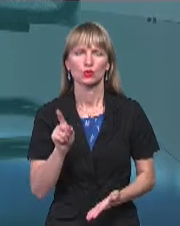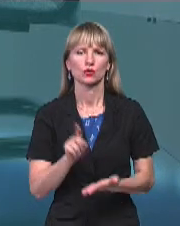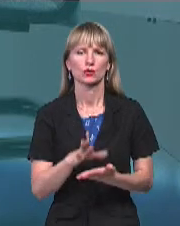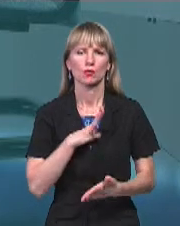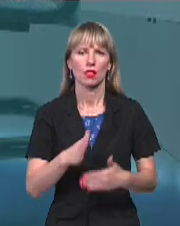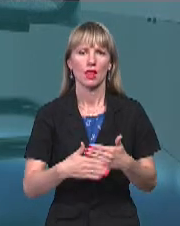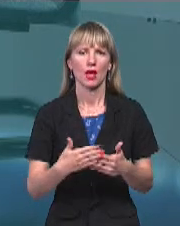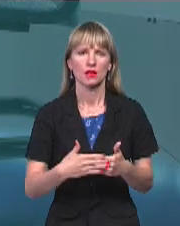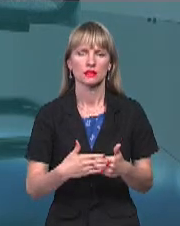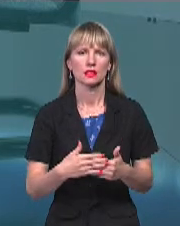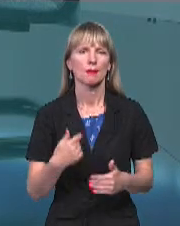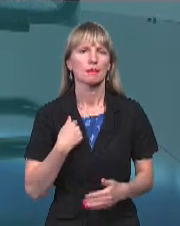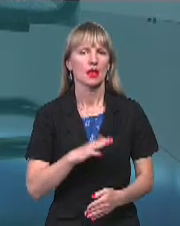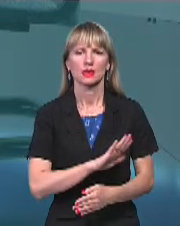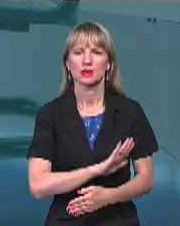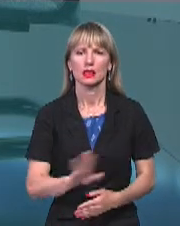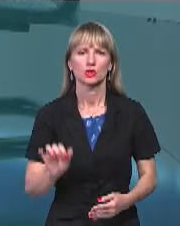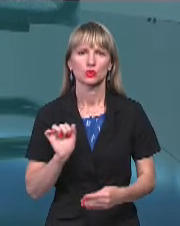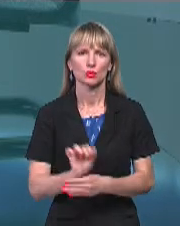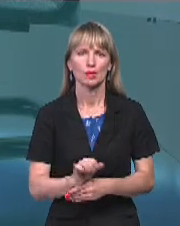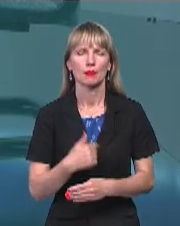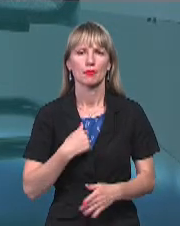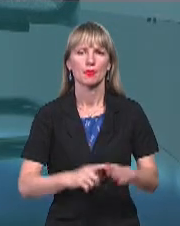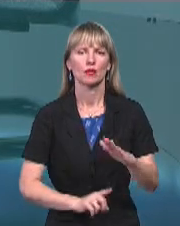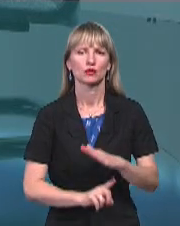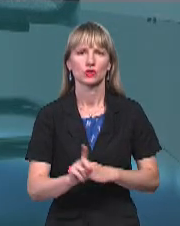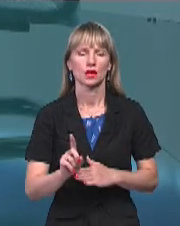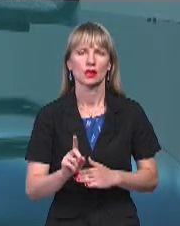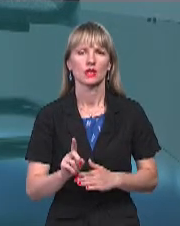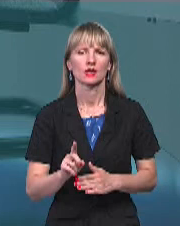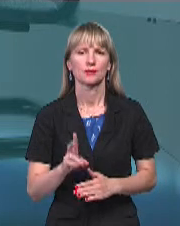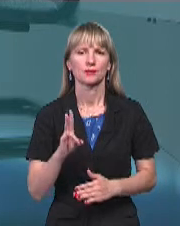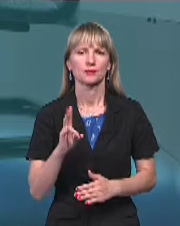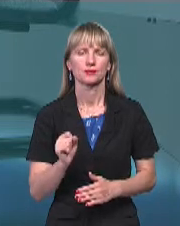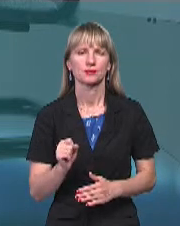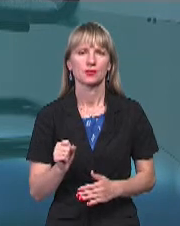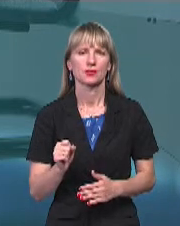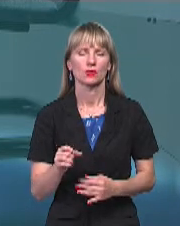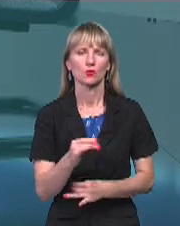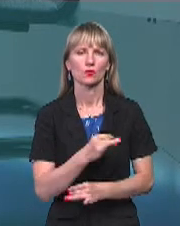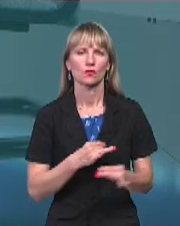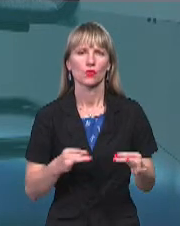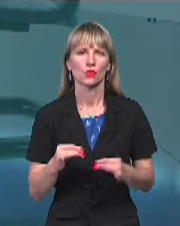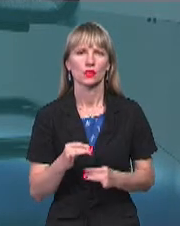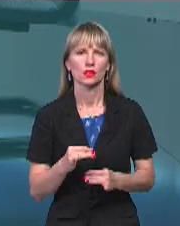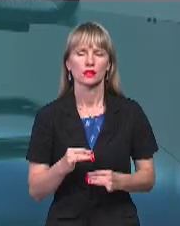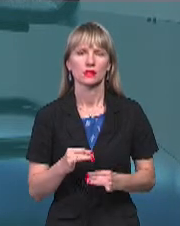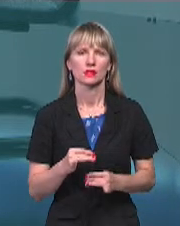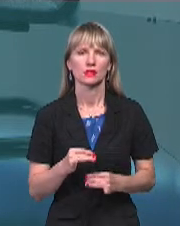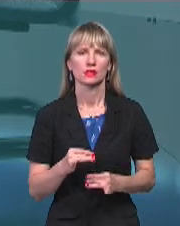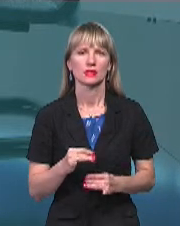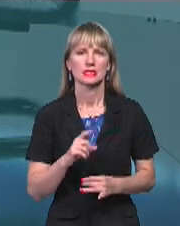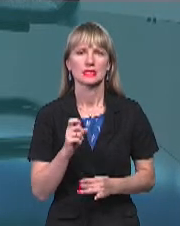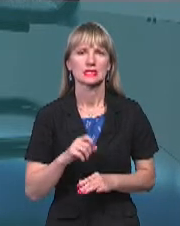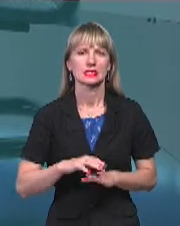покарані. Але ми не зупиняємось, ми почали на обговоренні з